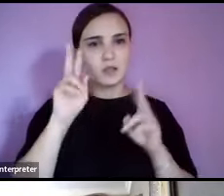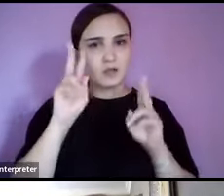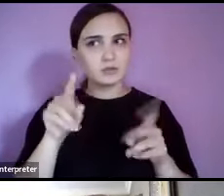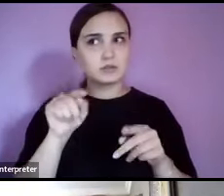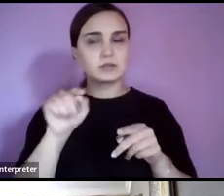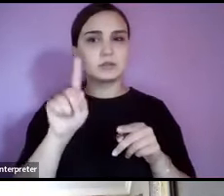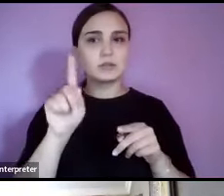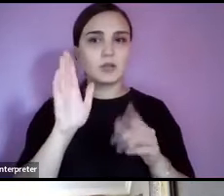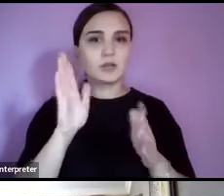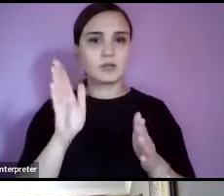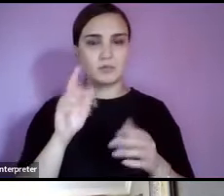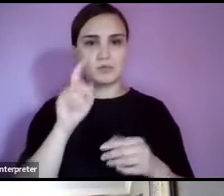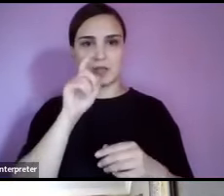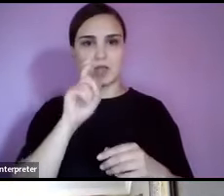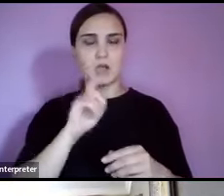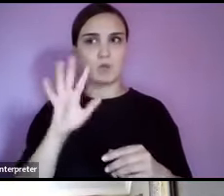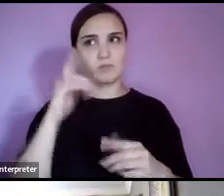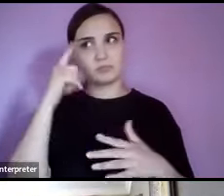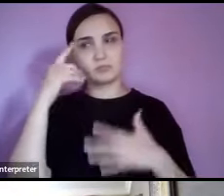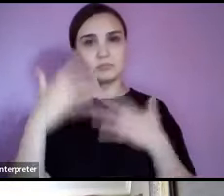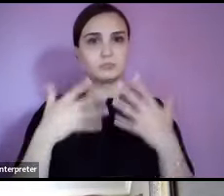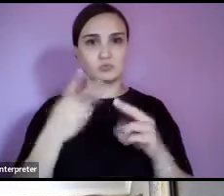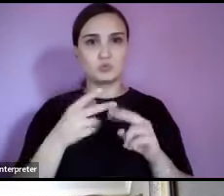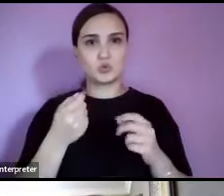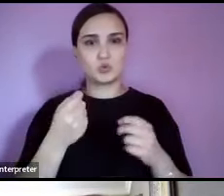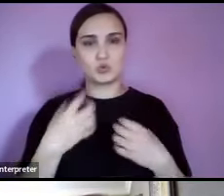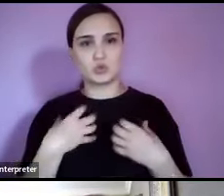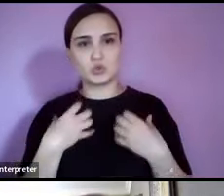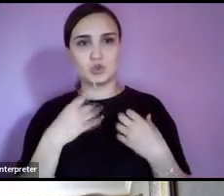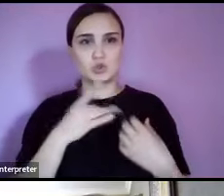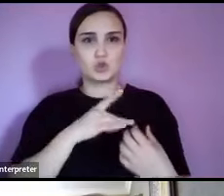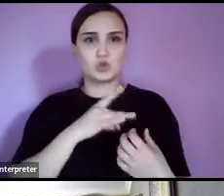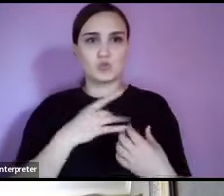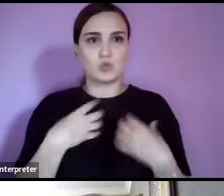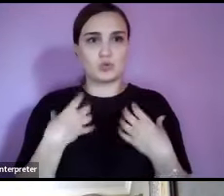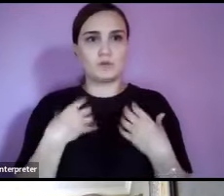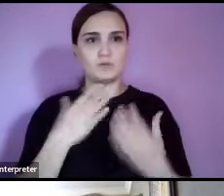მხრივ იწვევს შფოთვას და ღელვას.